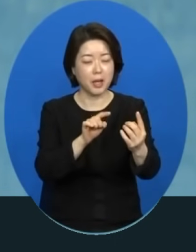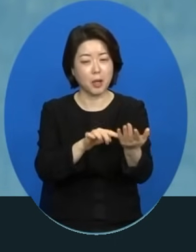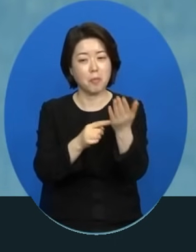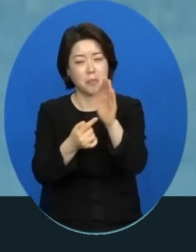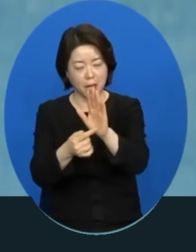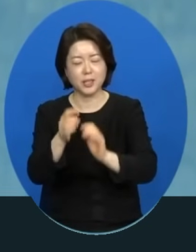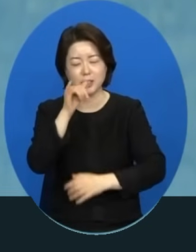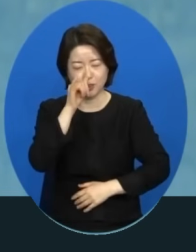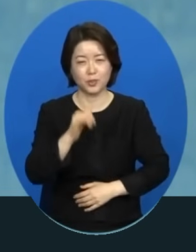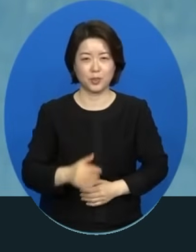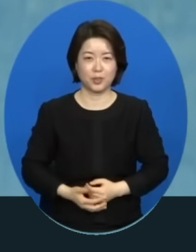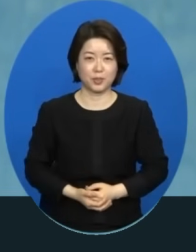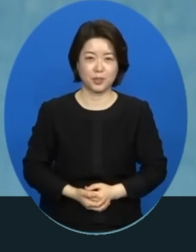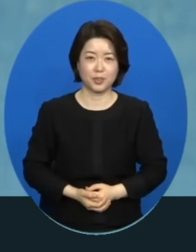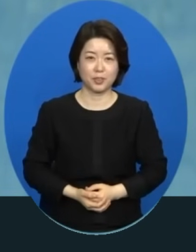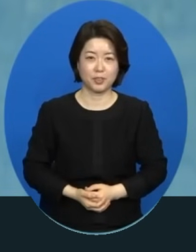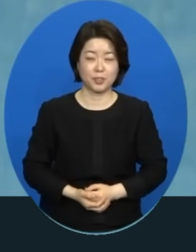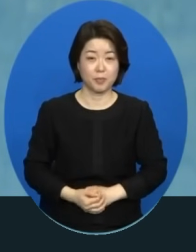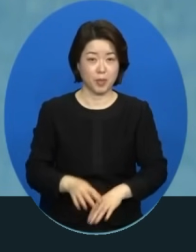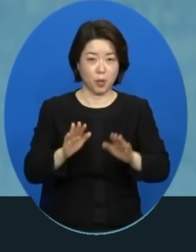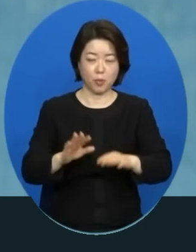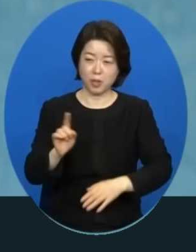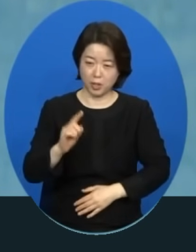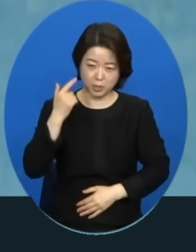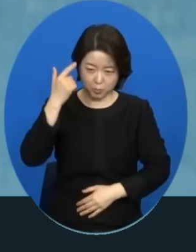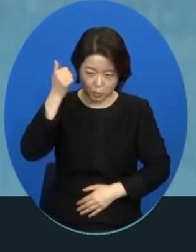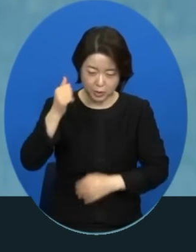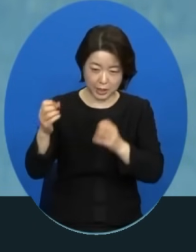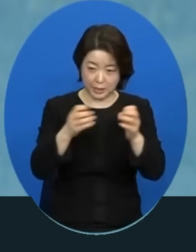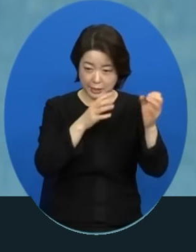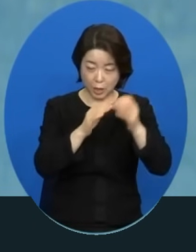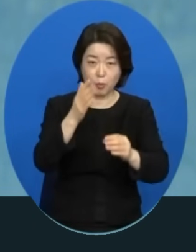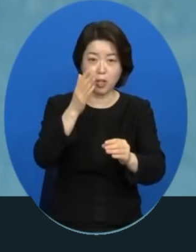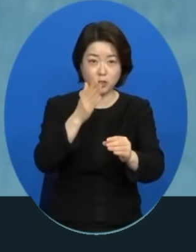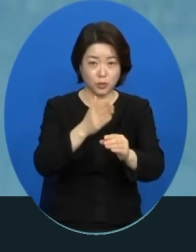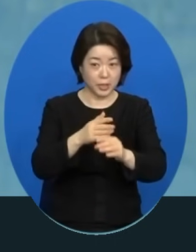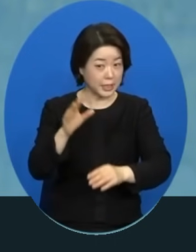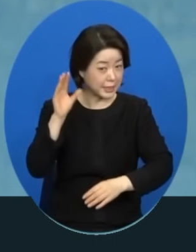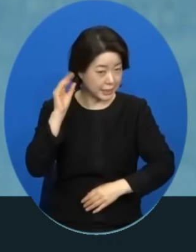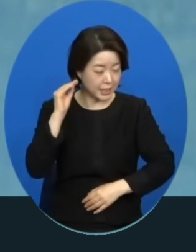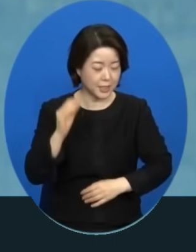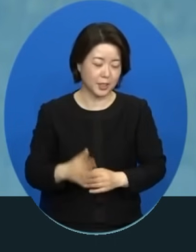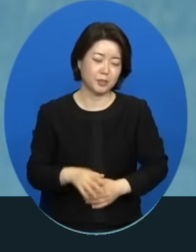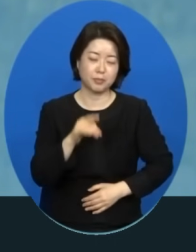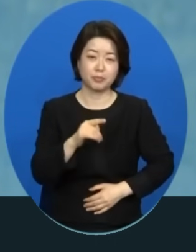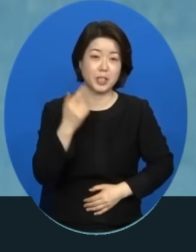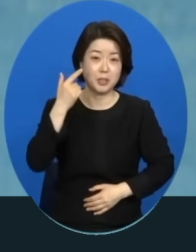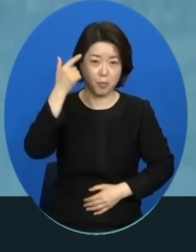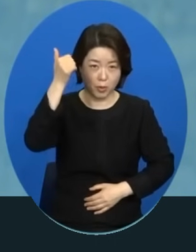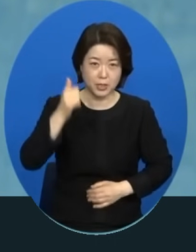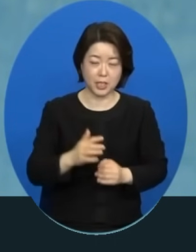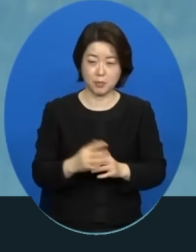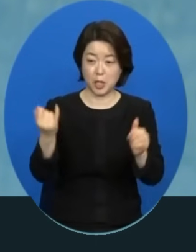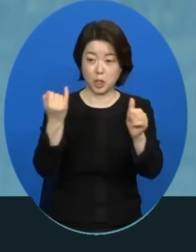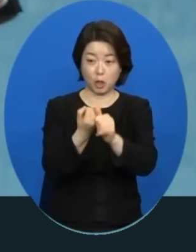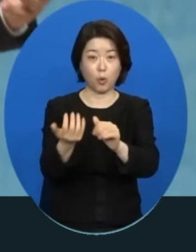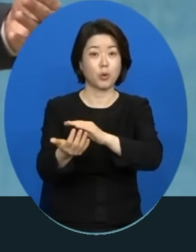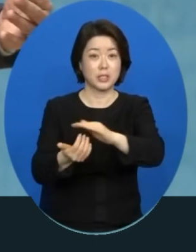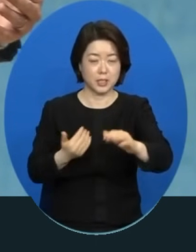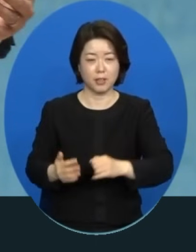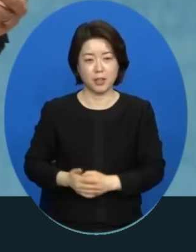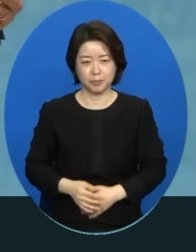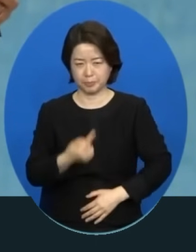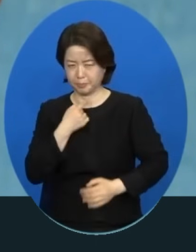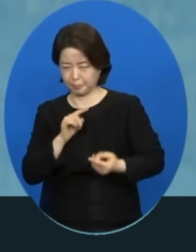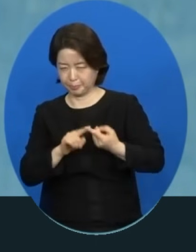거예요. 제가 오늘 어느 목사님과 대화를 하다가 들었는데 이 목사님이 이제 결혼하기 전에 마음에